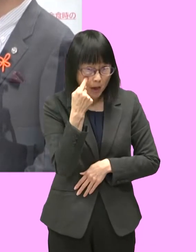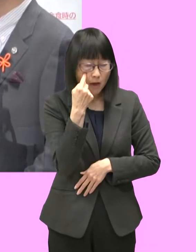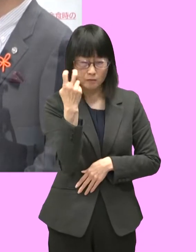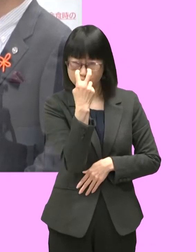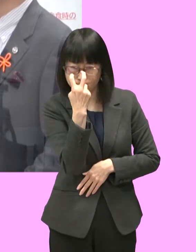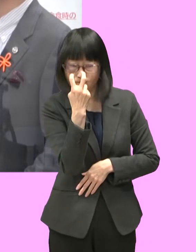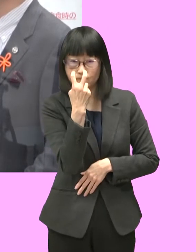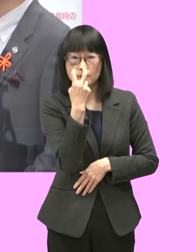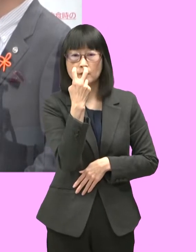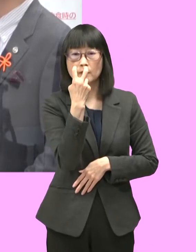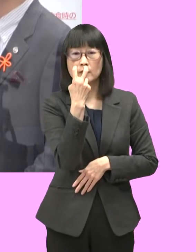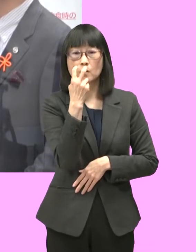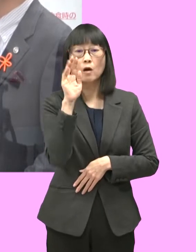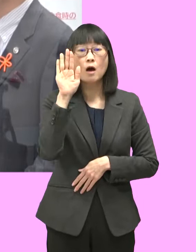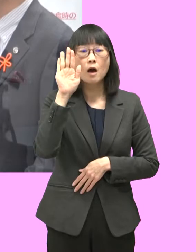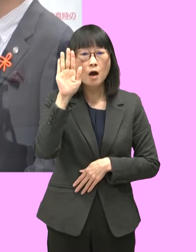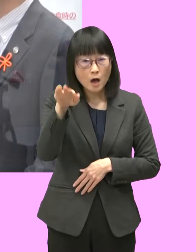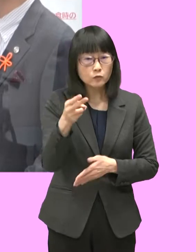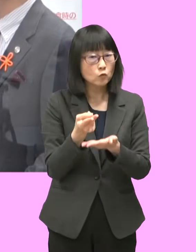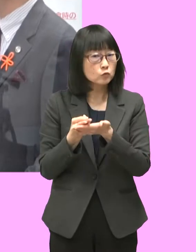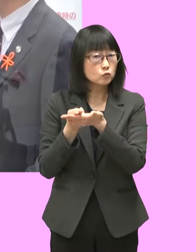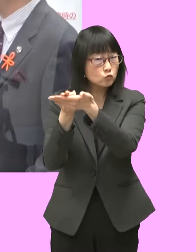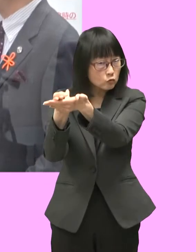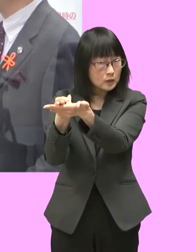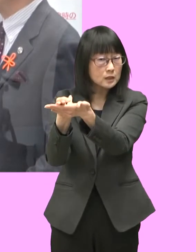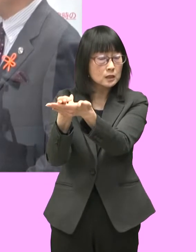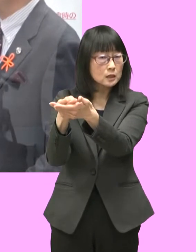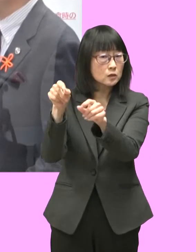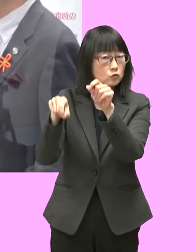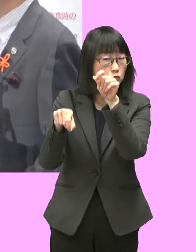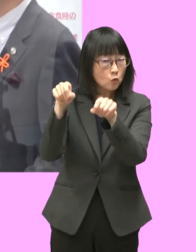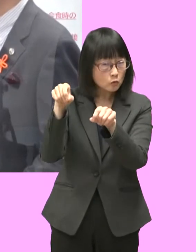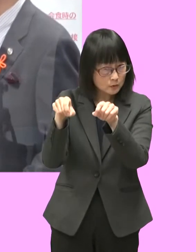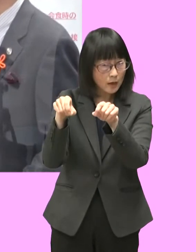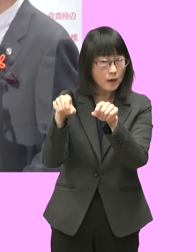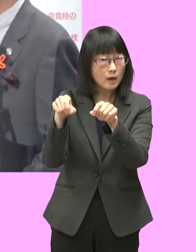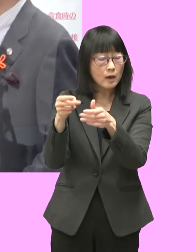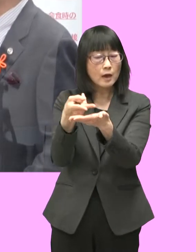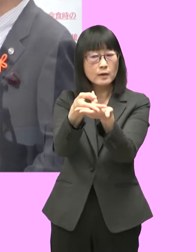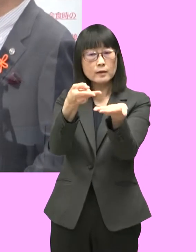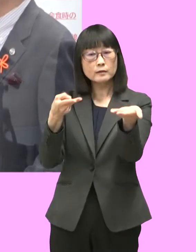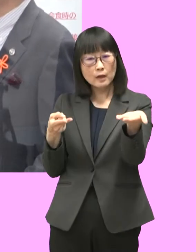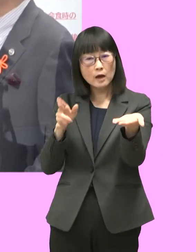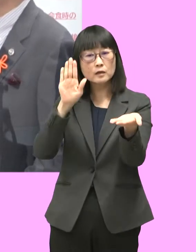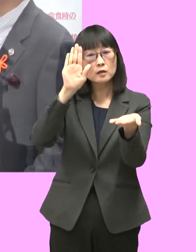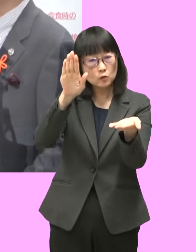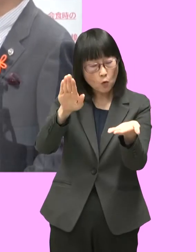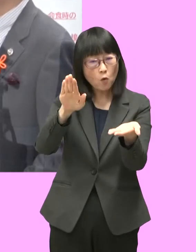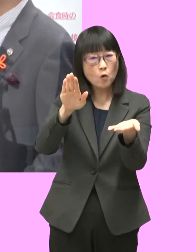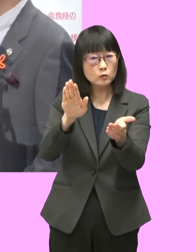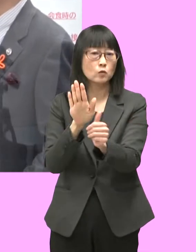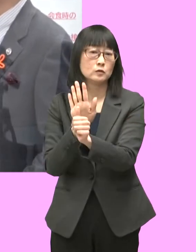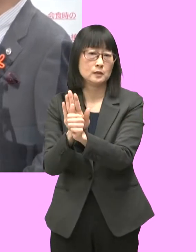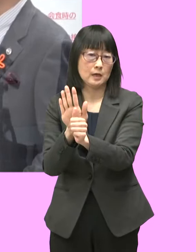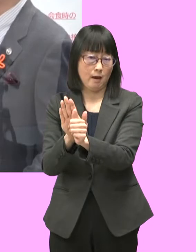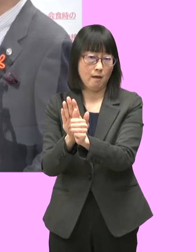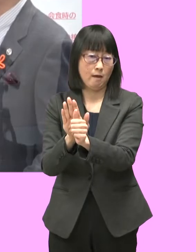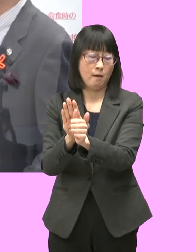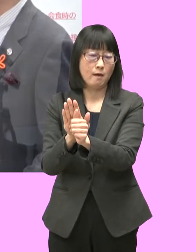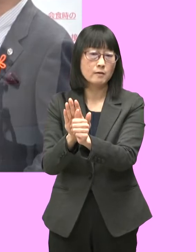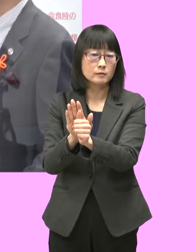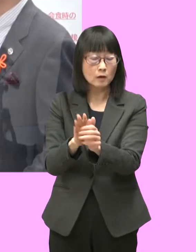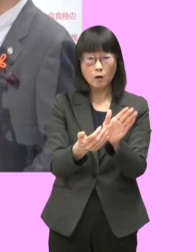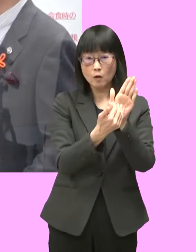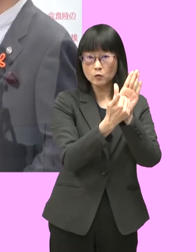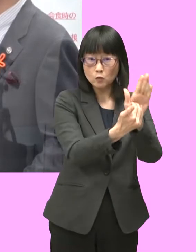期発見した後にその患者さんには入院措置、そして退院後支援という形になります。まあ、感染予防は啓発とか相談が